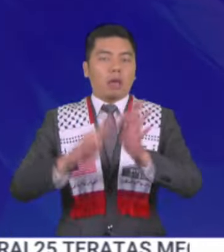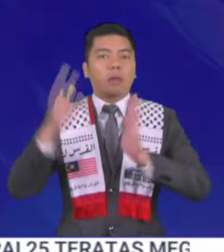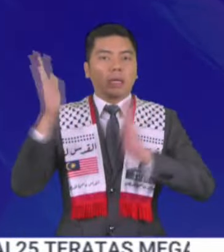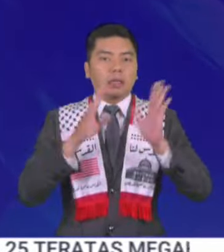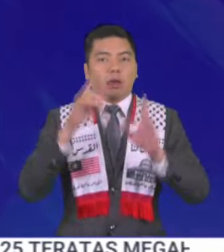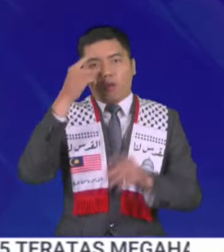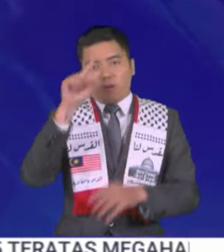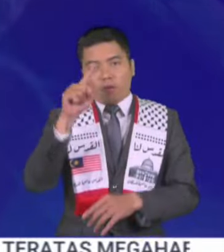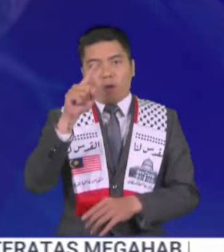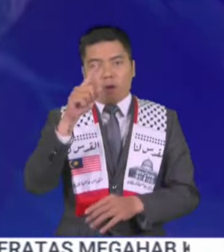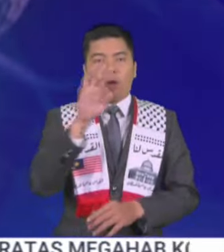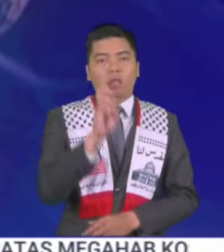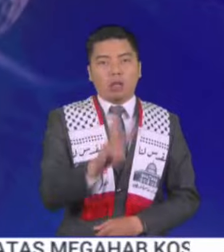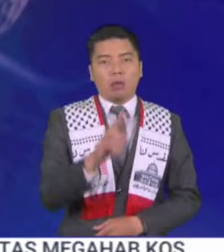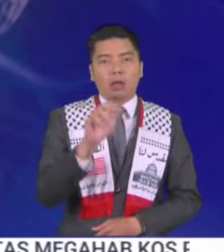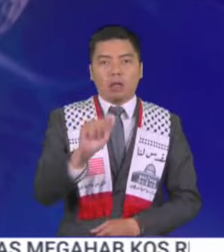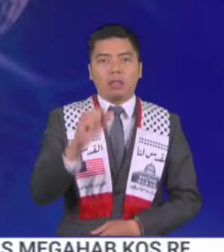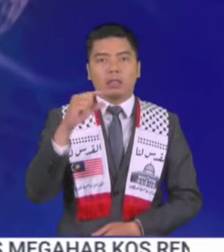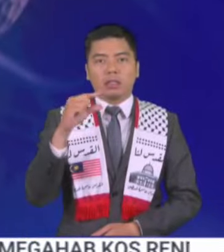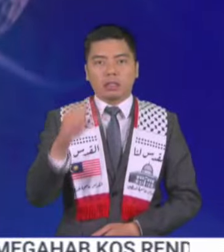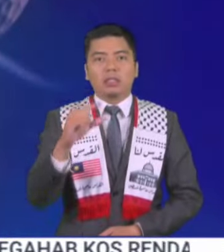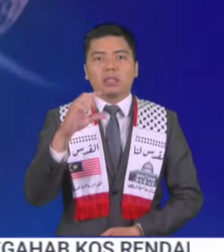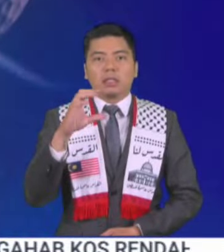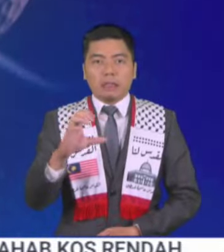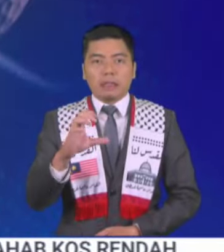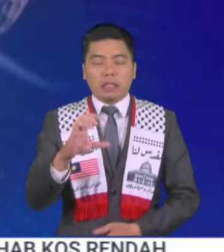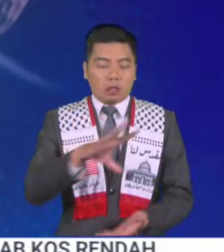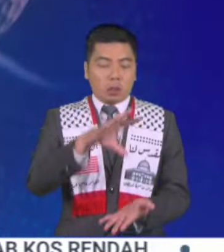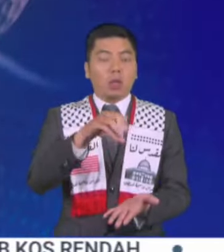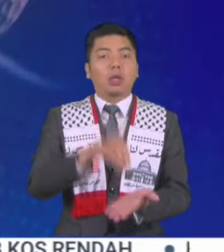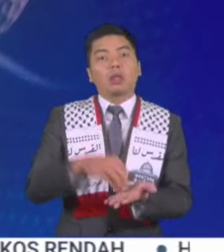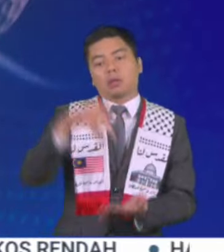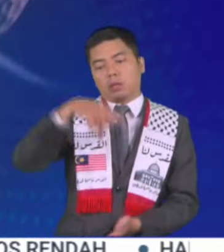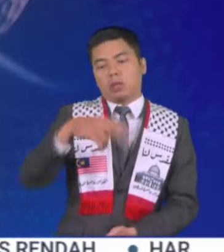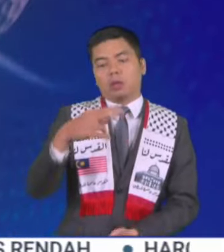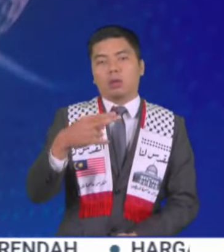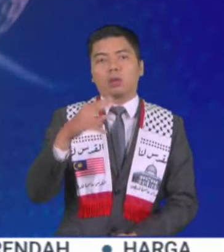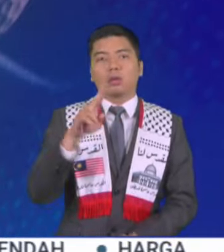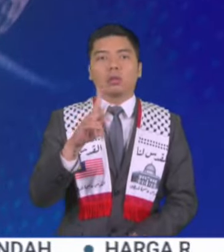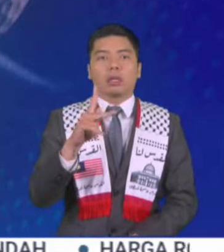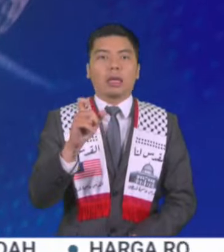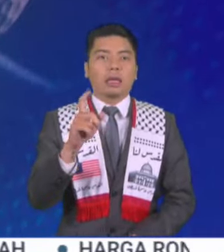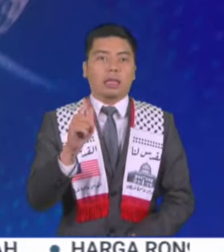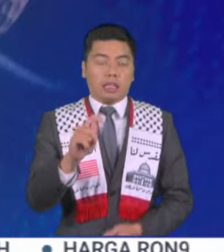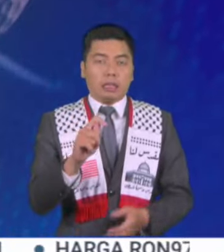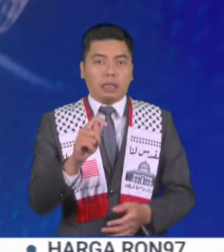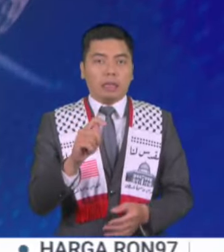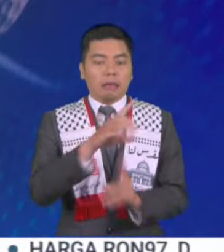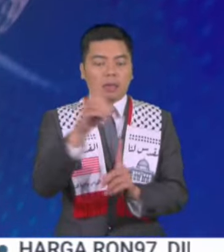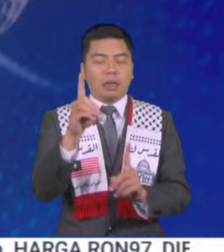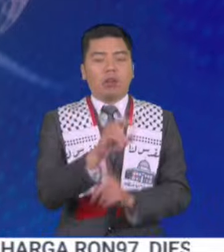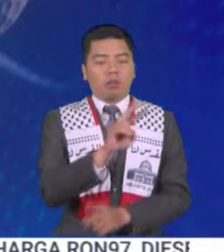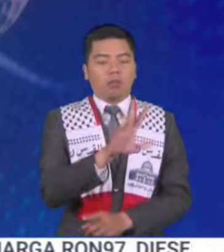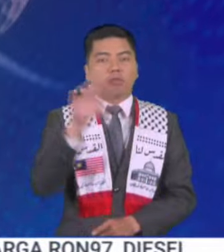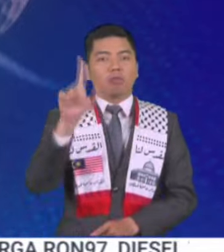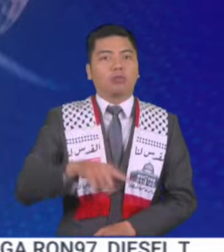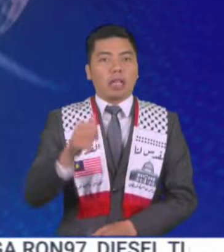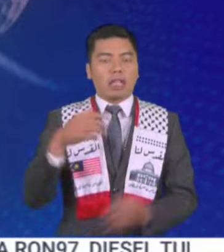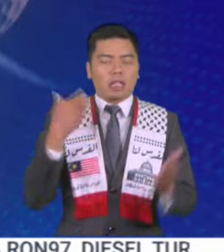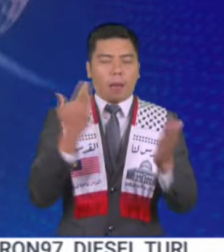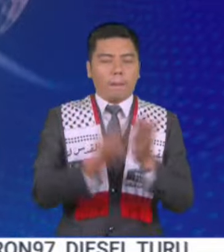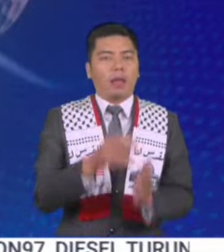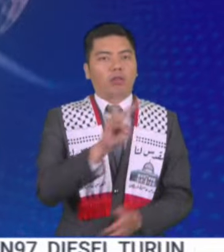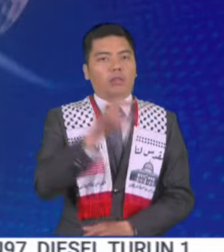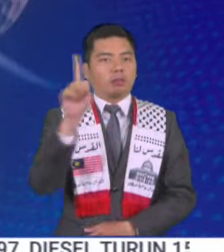di kejohanan pemain golf amatur dunia WAGC di Phuket pada 25 Oktober hingga 2